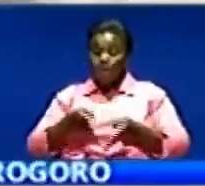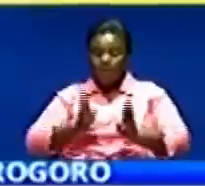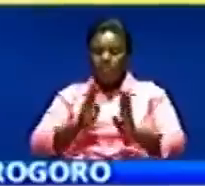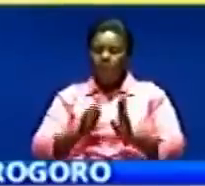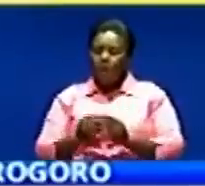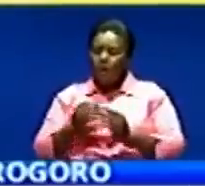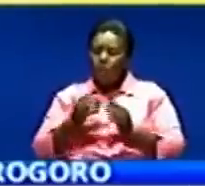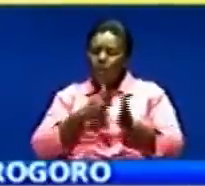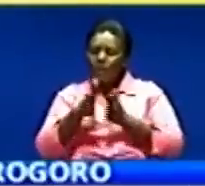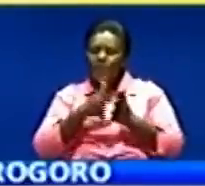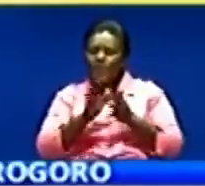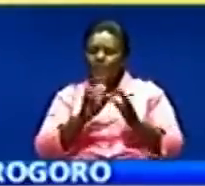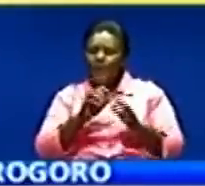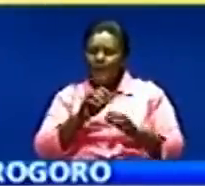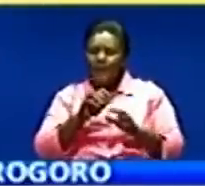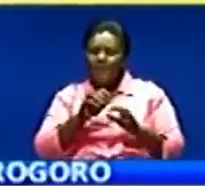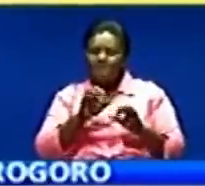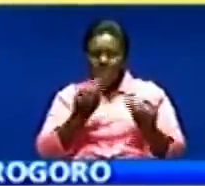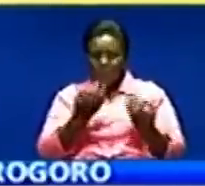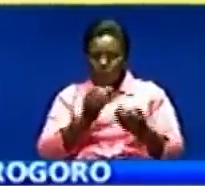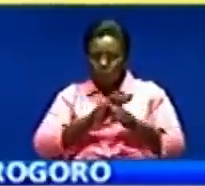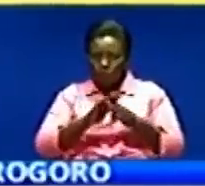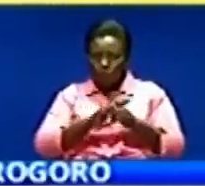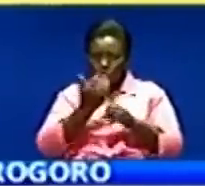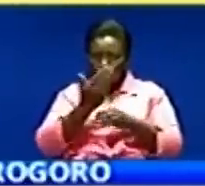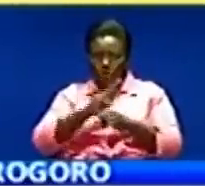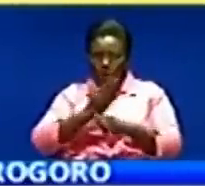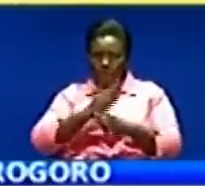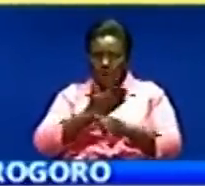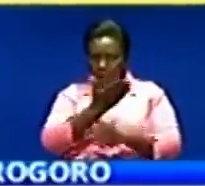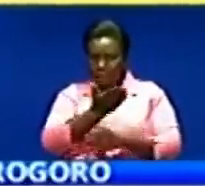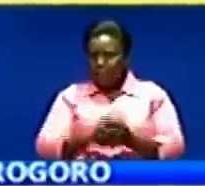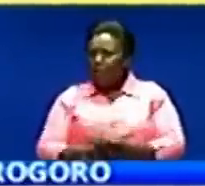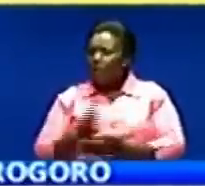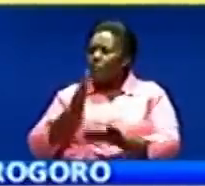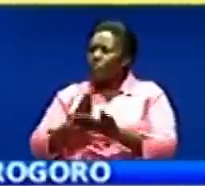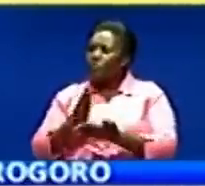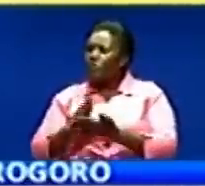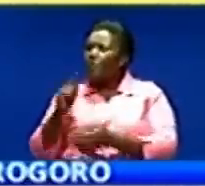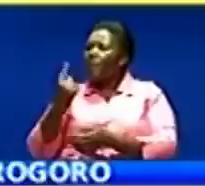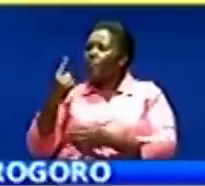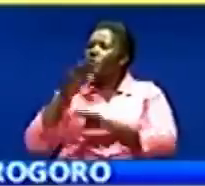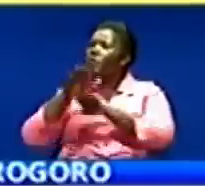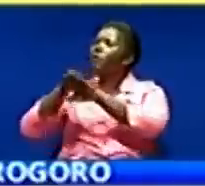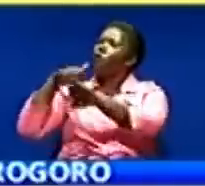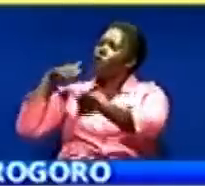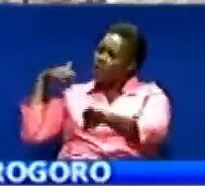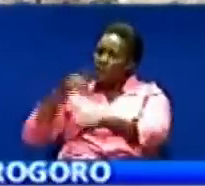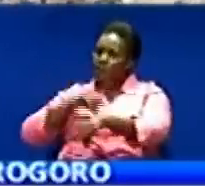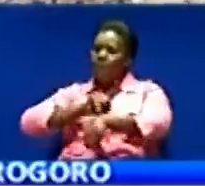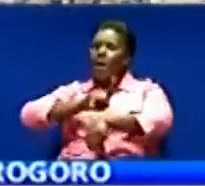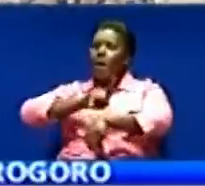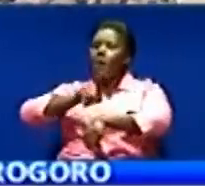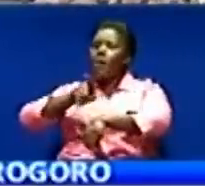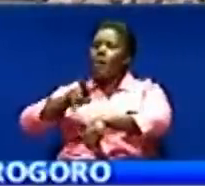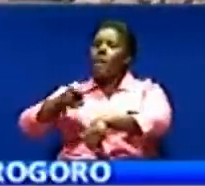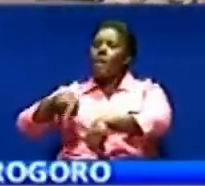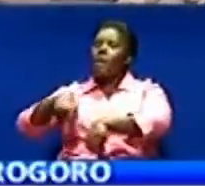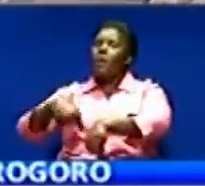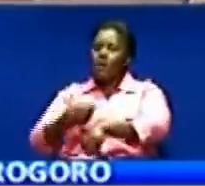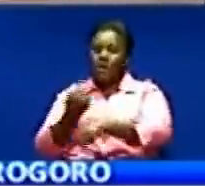hili? Nilipita siku ya Alhamisi, kulikuwa na msongamano mkubwa sana, tulikaa karibu masaa 9. Lakini narudi leo siku ya